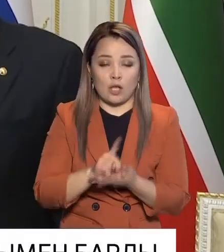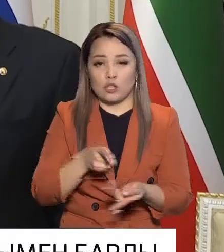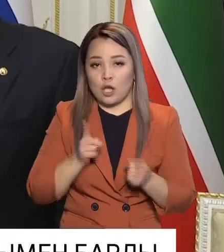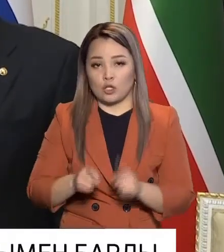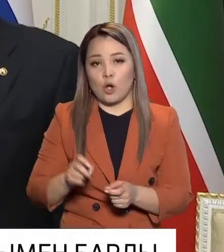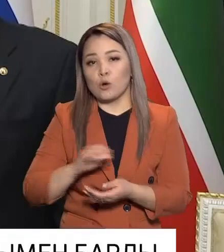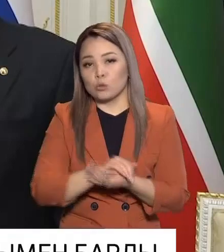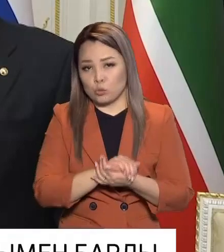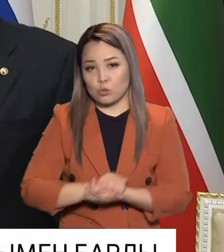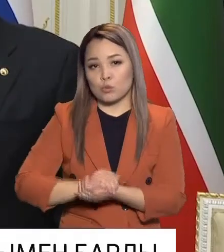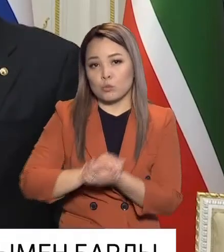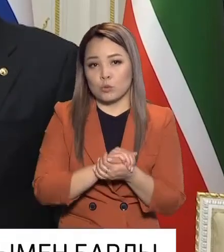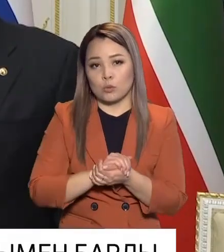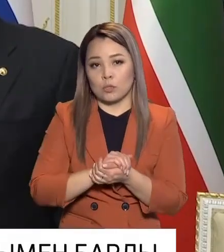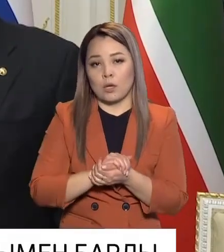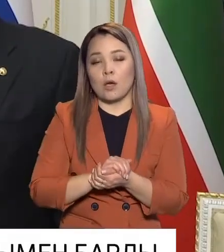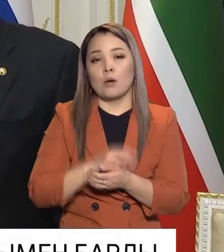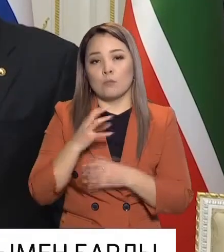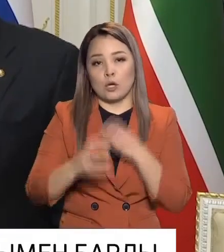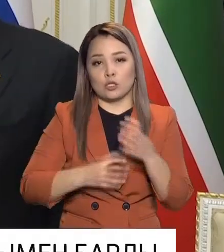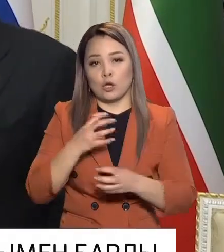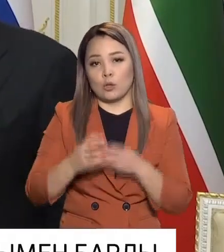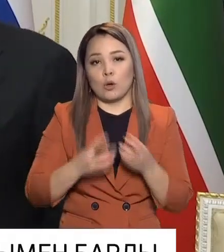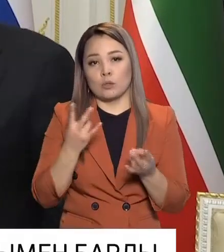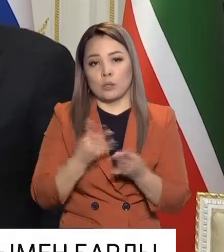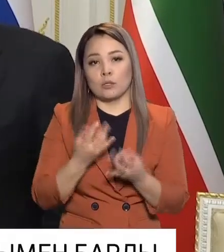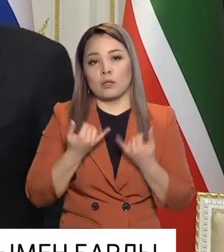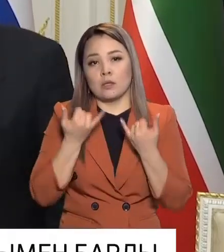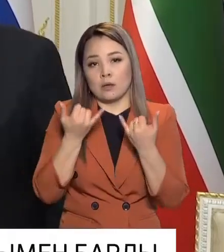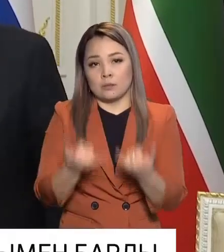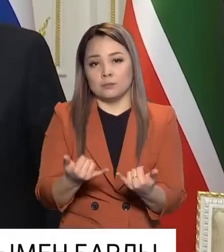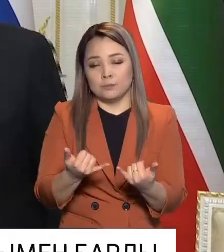настоящую дружбу между нашими народами.